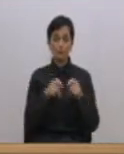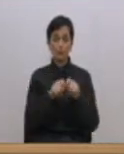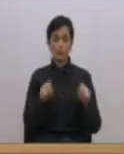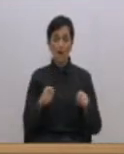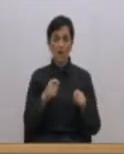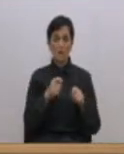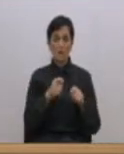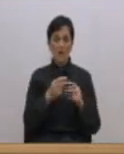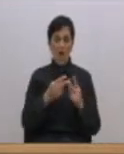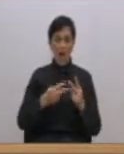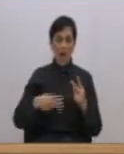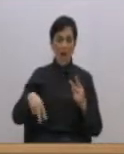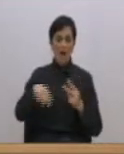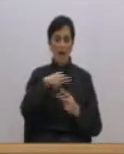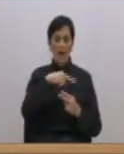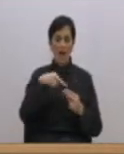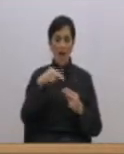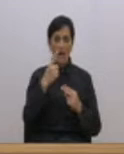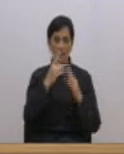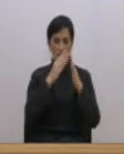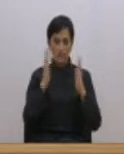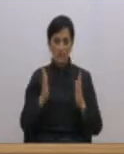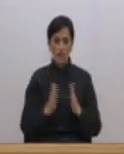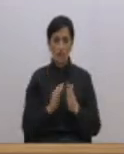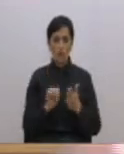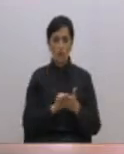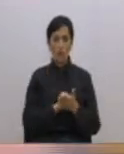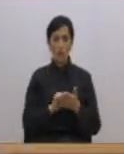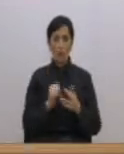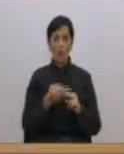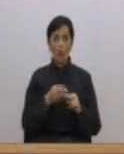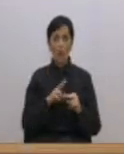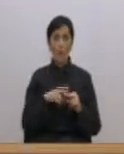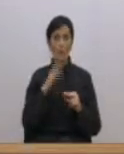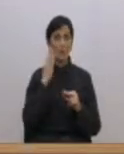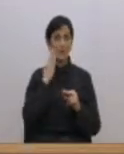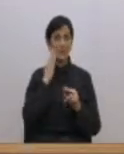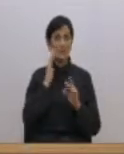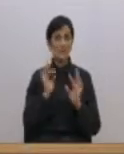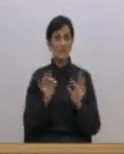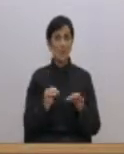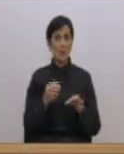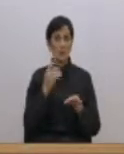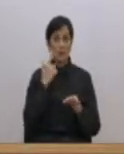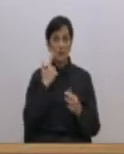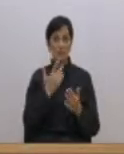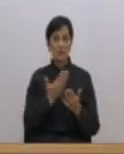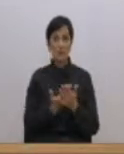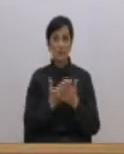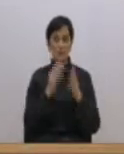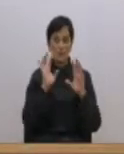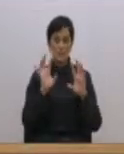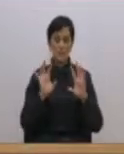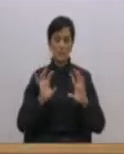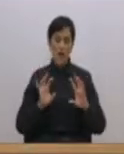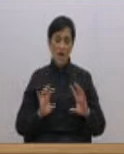ერთიანი დოკუმენტი. ამიტომ სამართლებრივი თვალსაზრისით და საკანონმდებლო